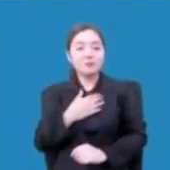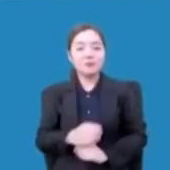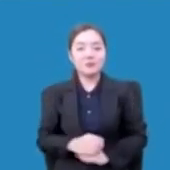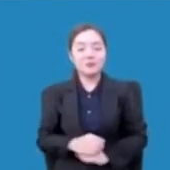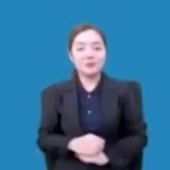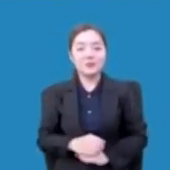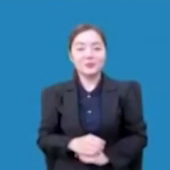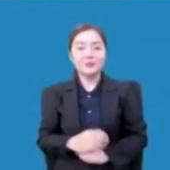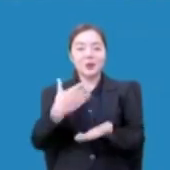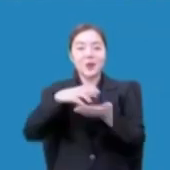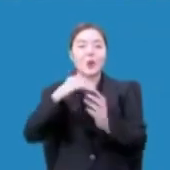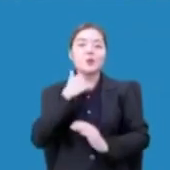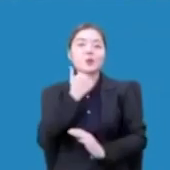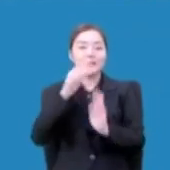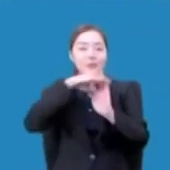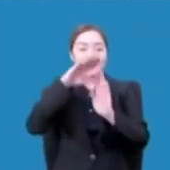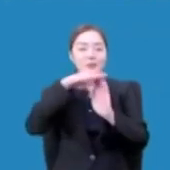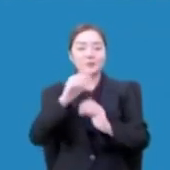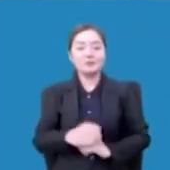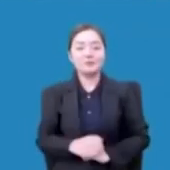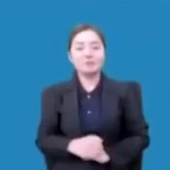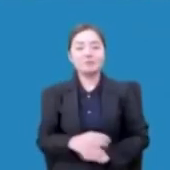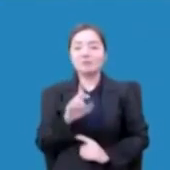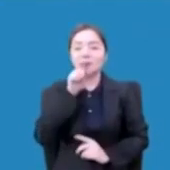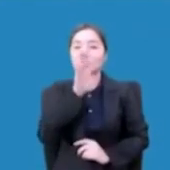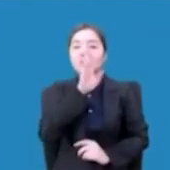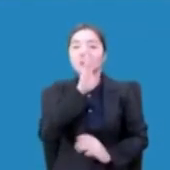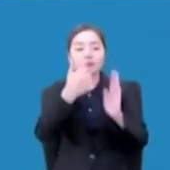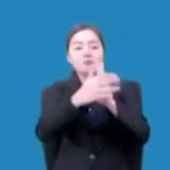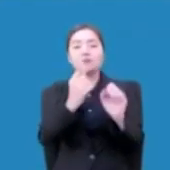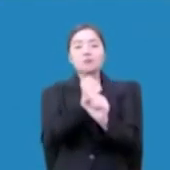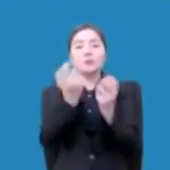ครับ ถ้าอย่างนี้ถ้าไปภาคอีสานจะทำยังไงฮะ